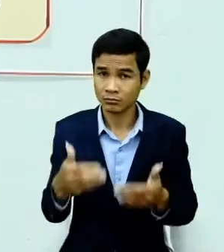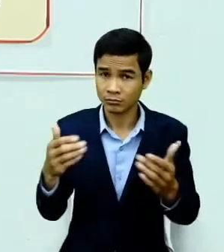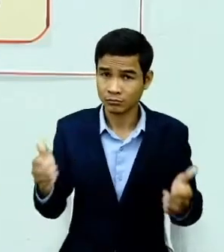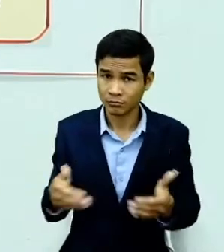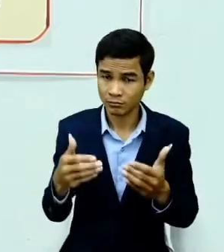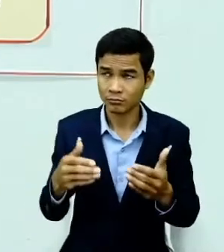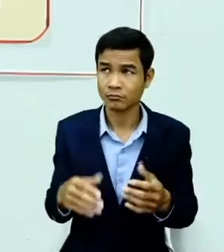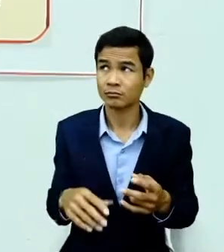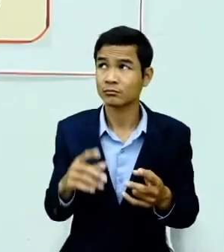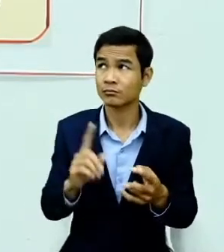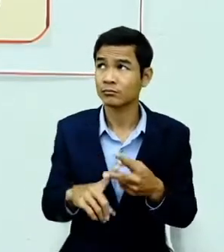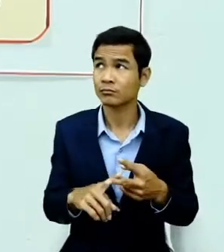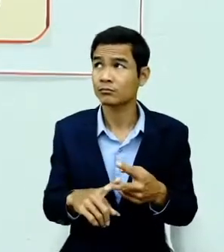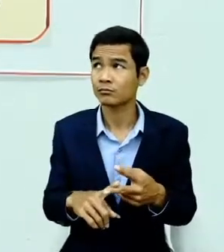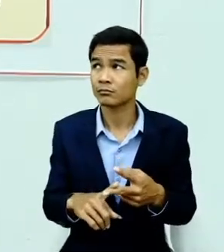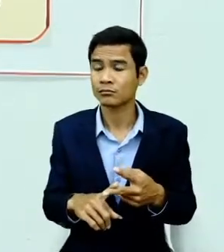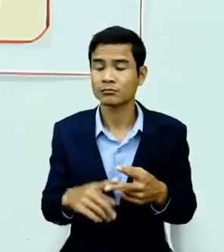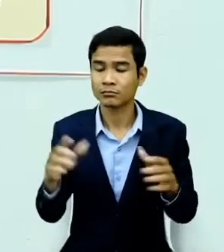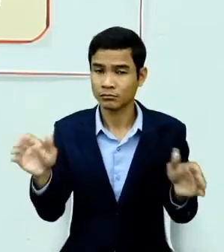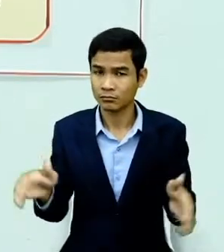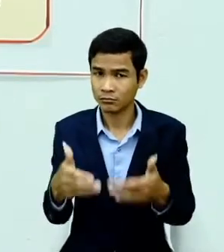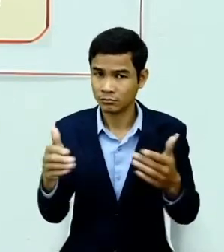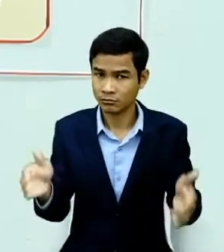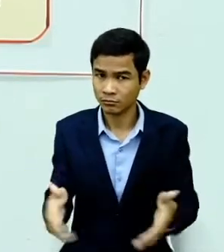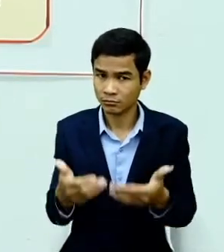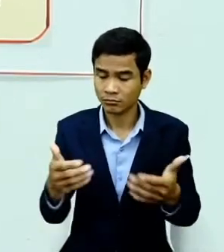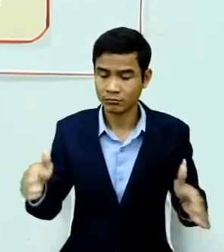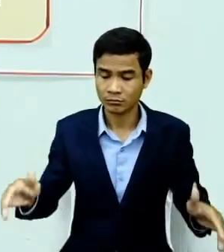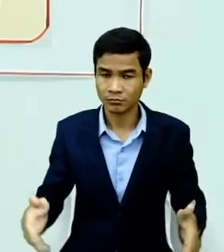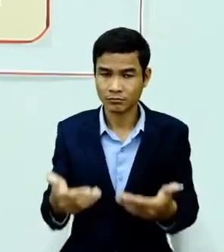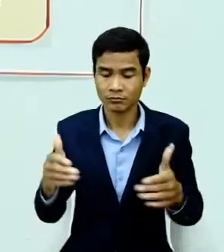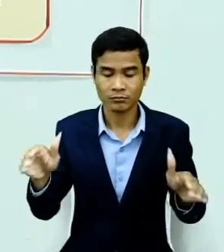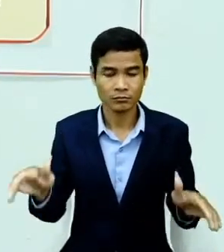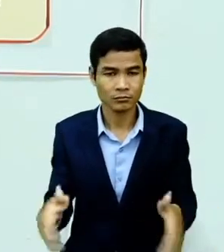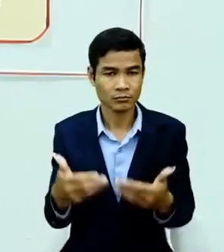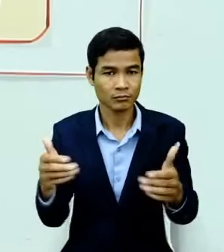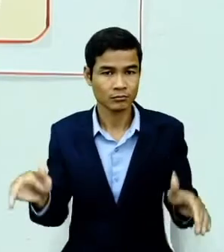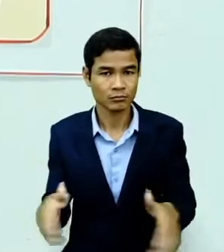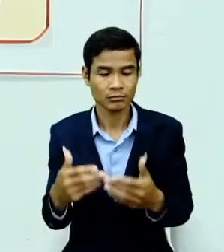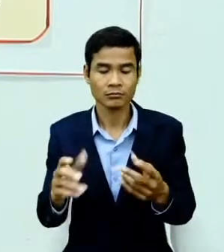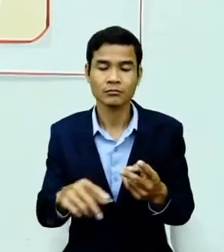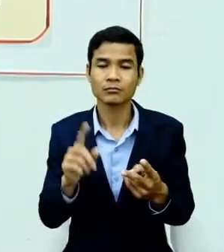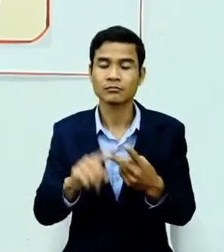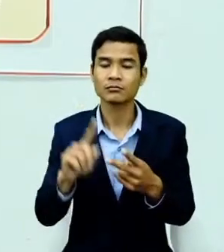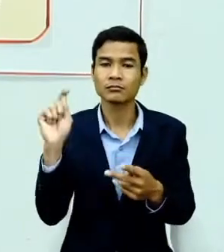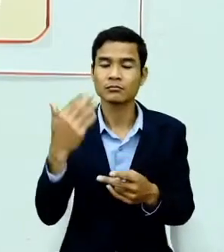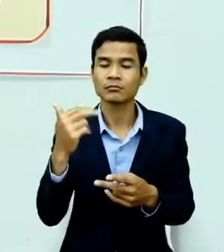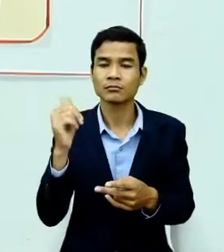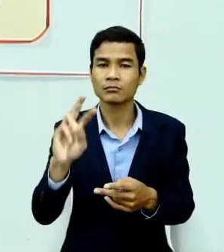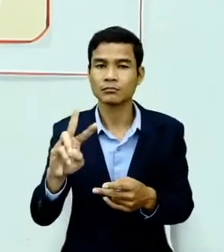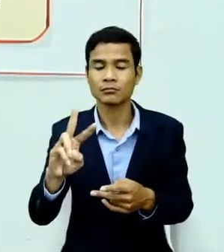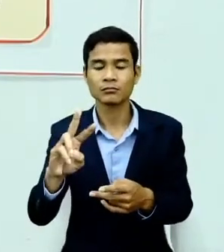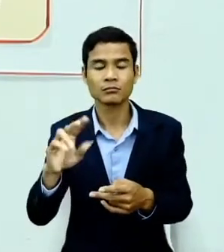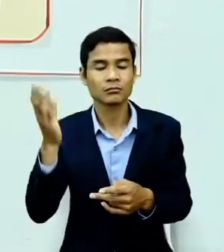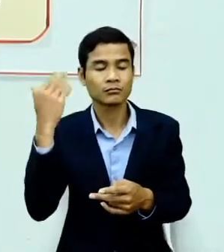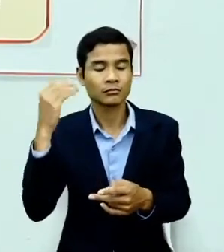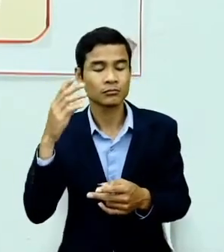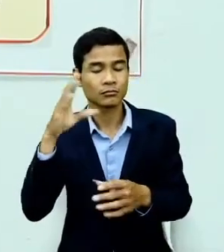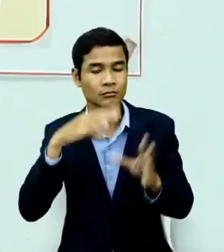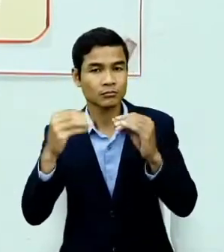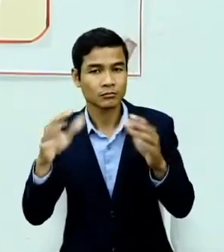គឺរូបឆាចូលរូបទី2យើងបានរៀនកាពីម្សិលមិញរូបអីគេកូនចា